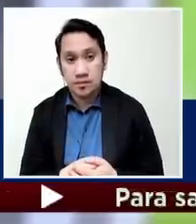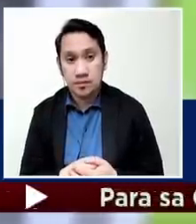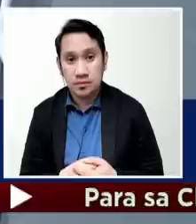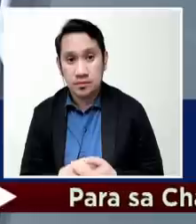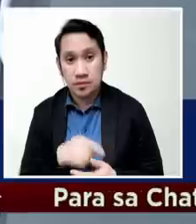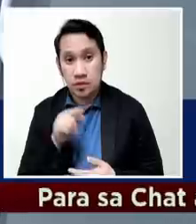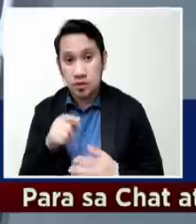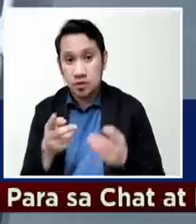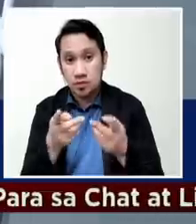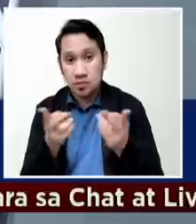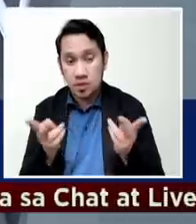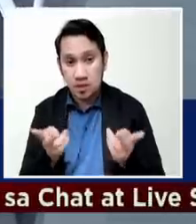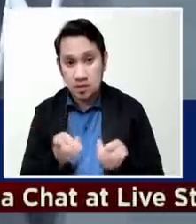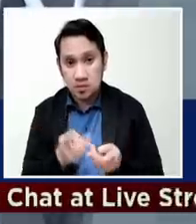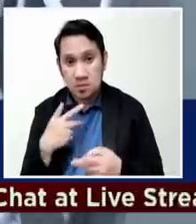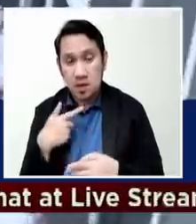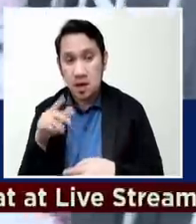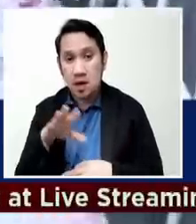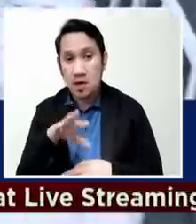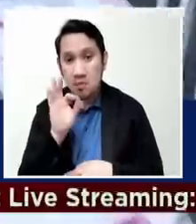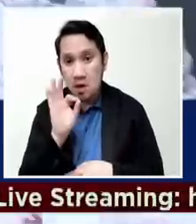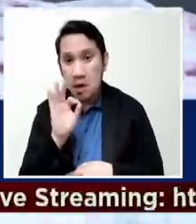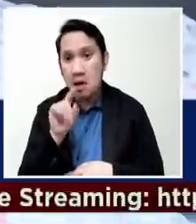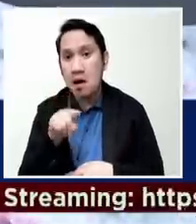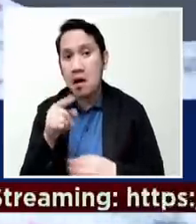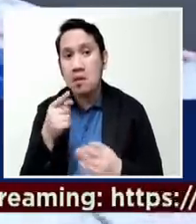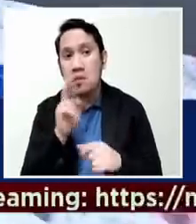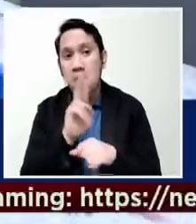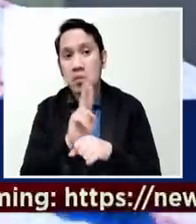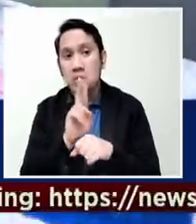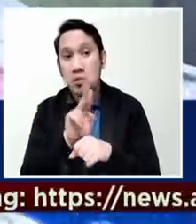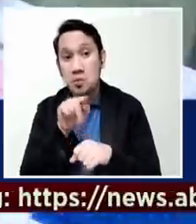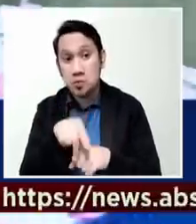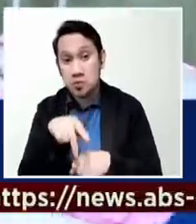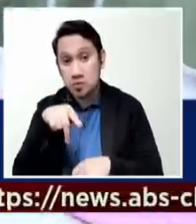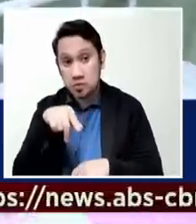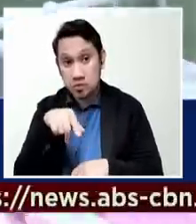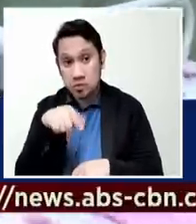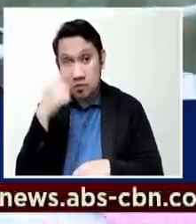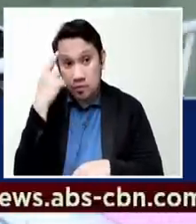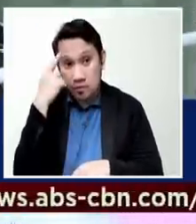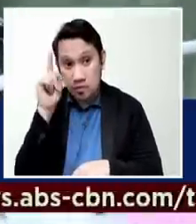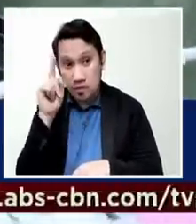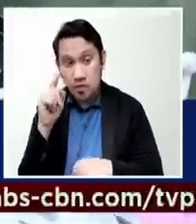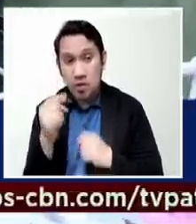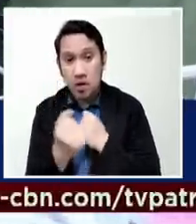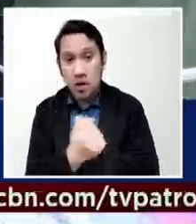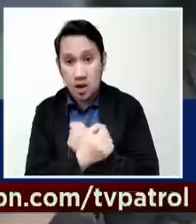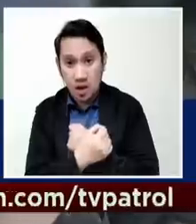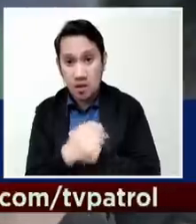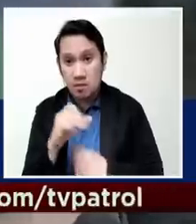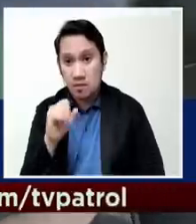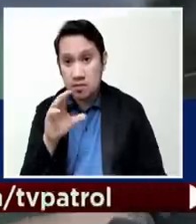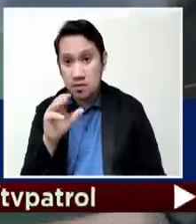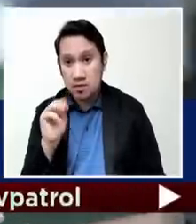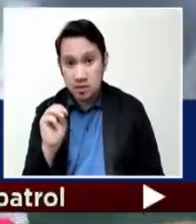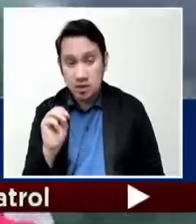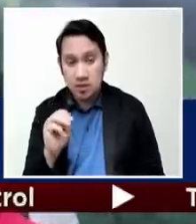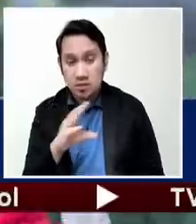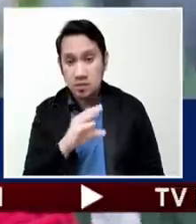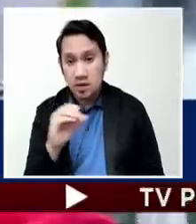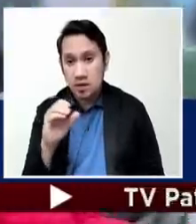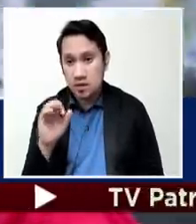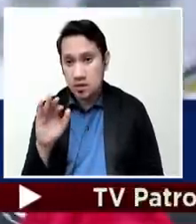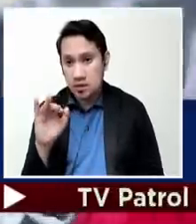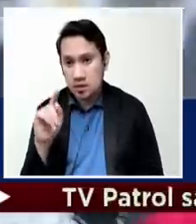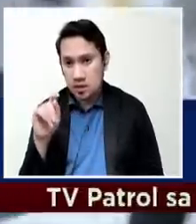ang lugar matapos makatanggap ng impormasyon na ginagamit ang pogo site para sa love scam at cryptocurrency